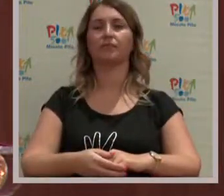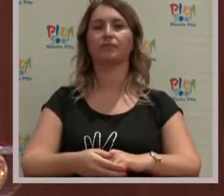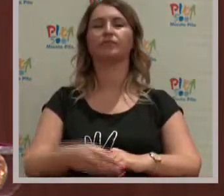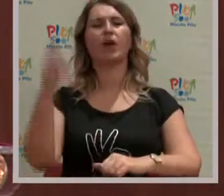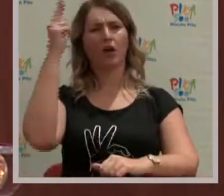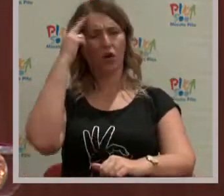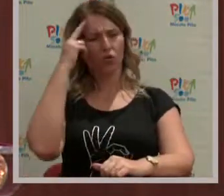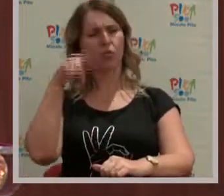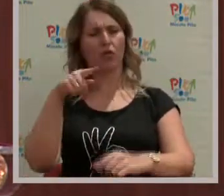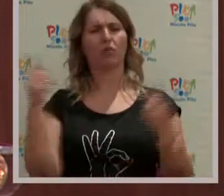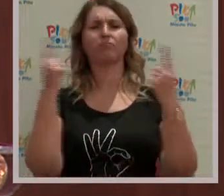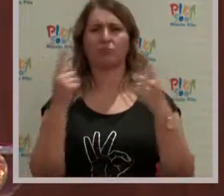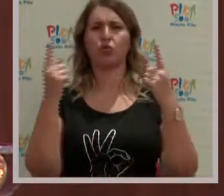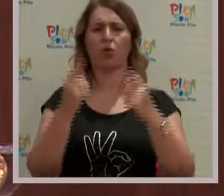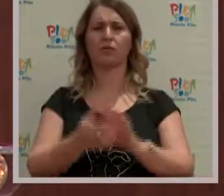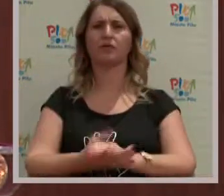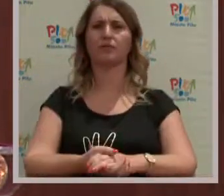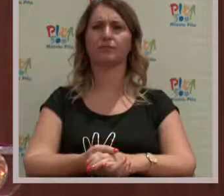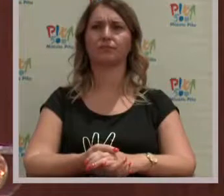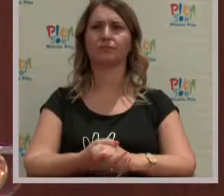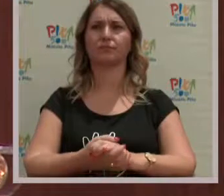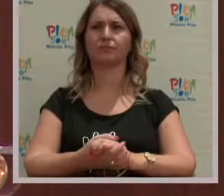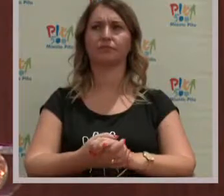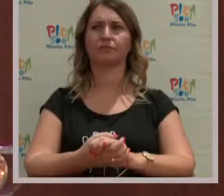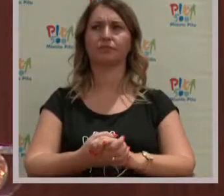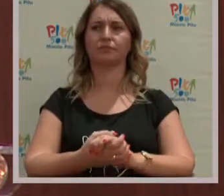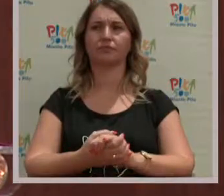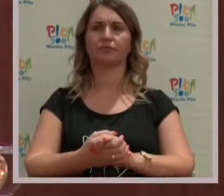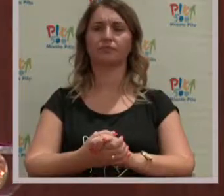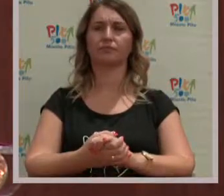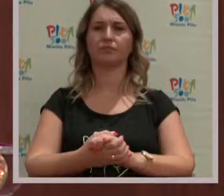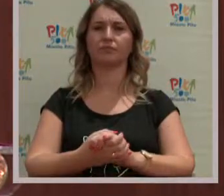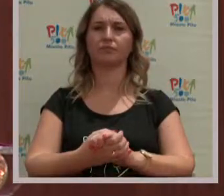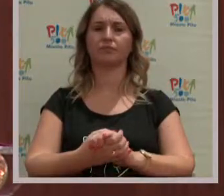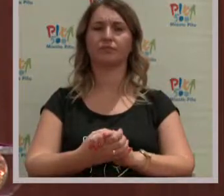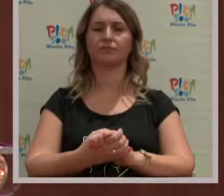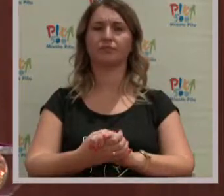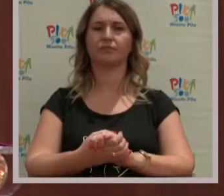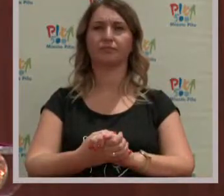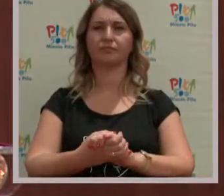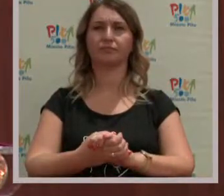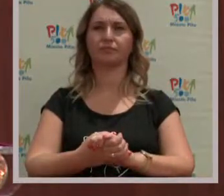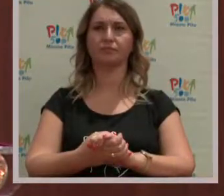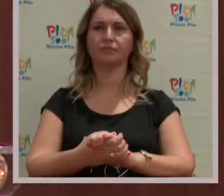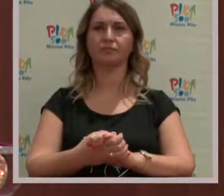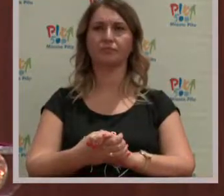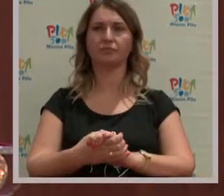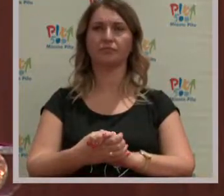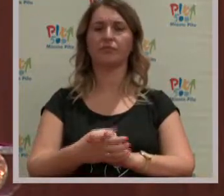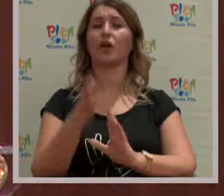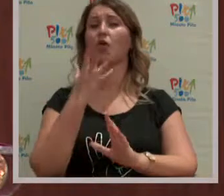obecnej sytuacji. Te gwarancje, które słownie składamy, a w szczególności